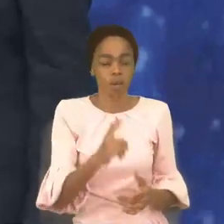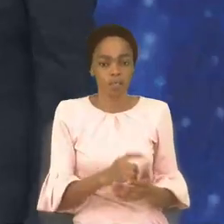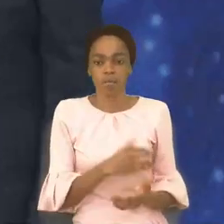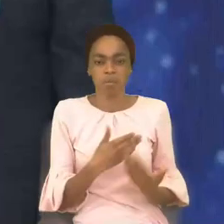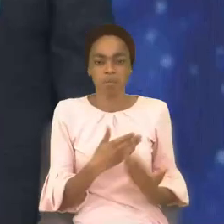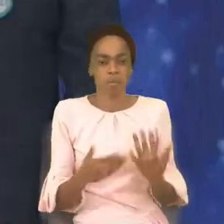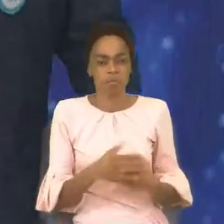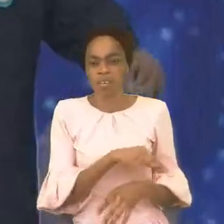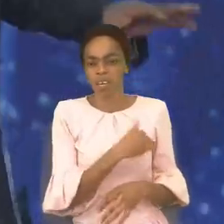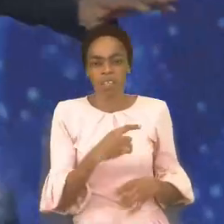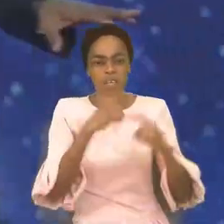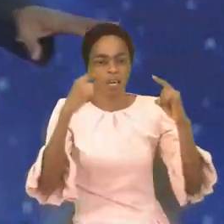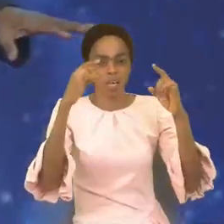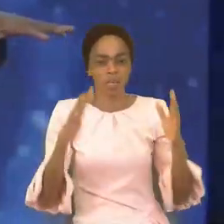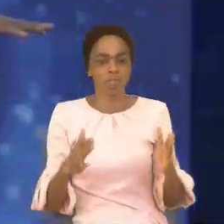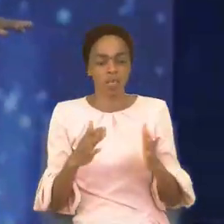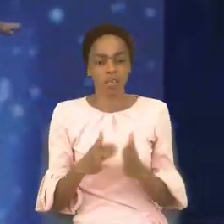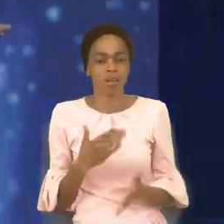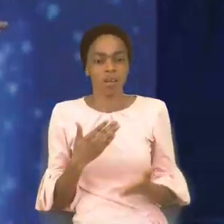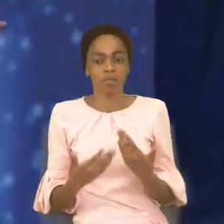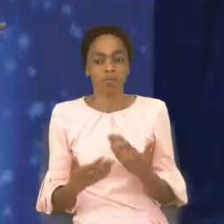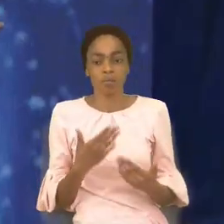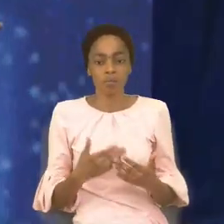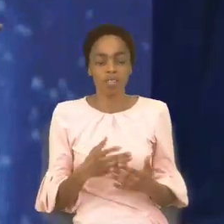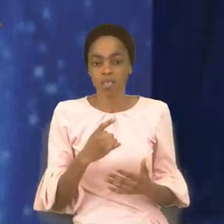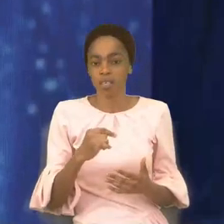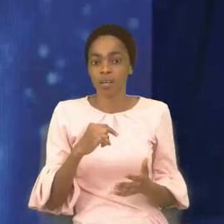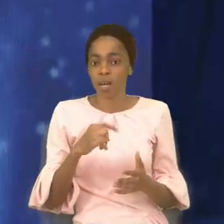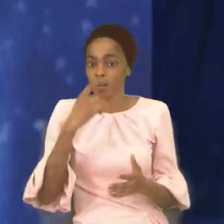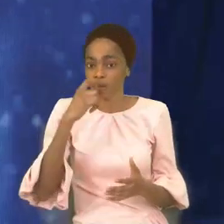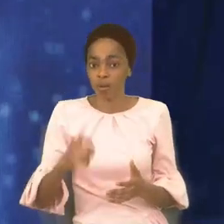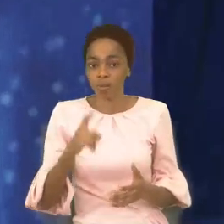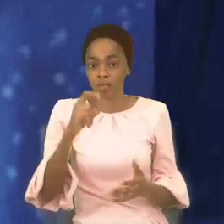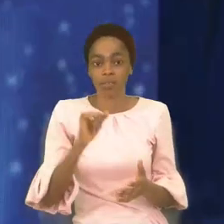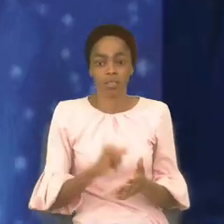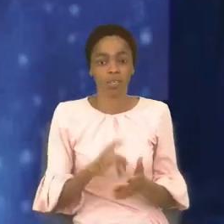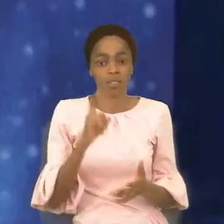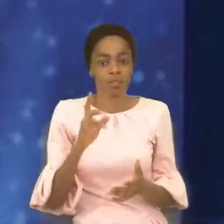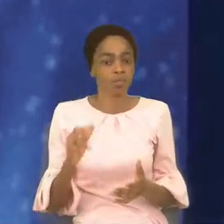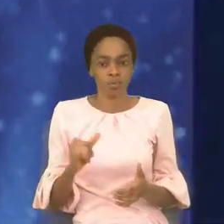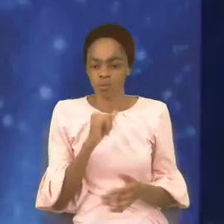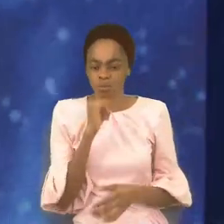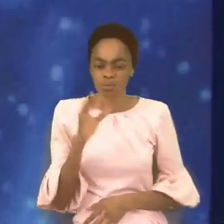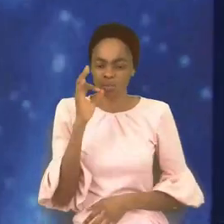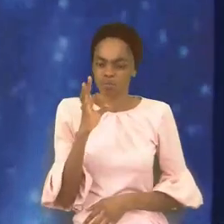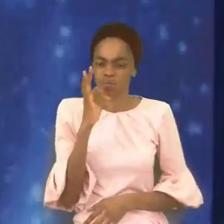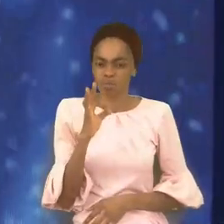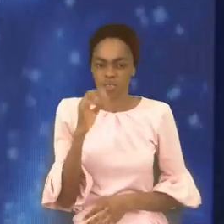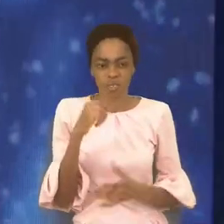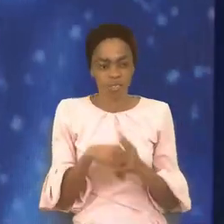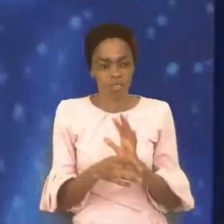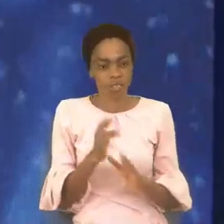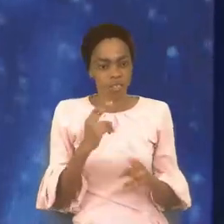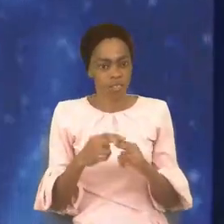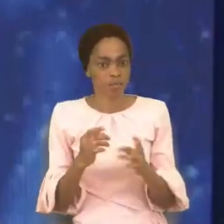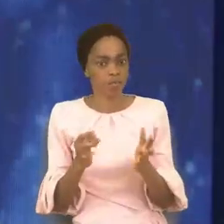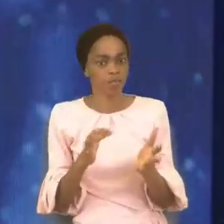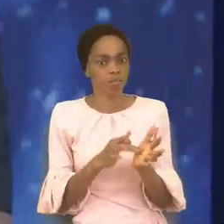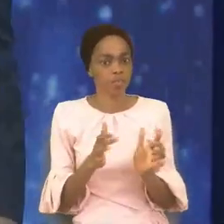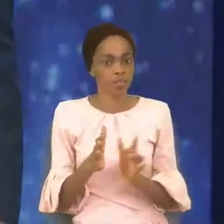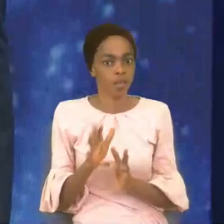ces sadducéens, nous avons recommandé de ne plus prêcher en ce nom-là. Mais regardez maintenant,